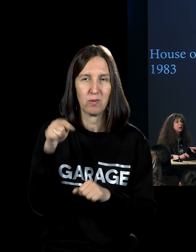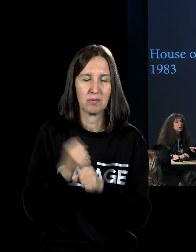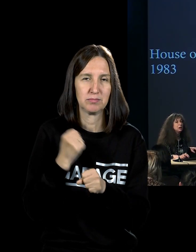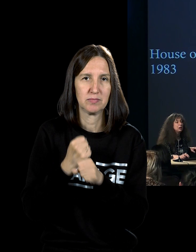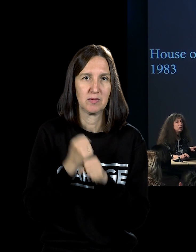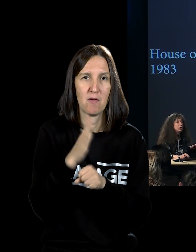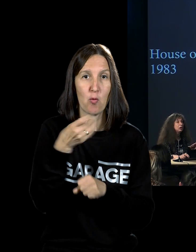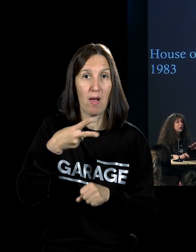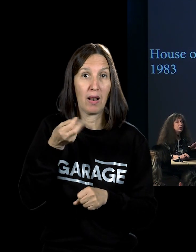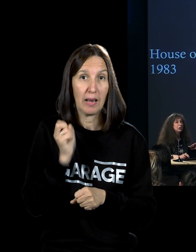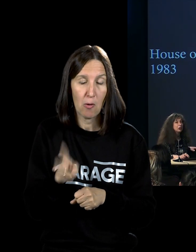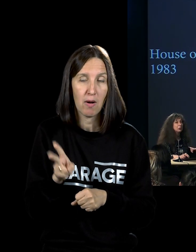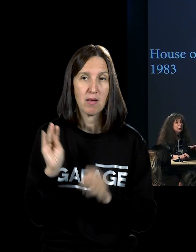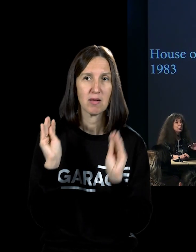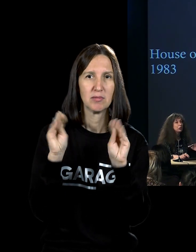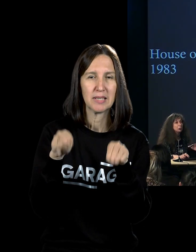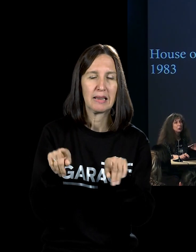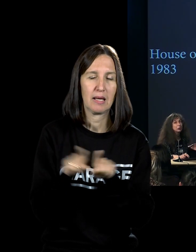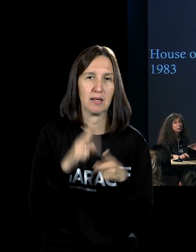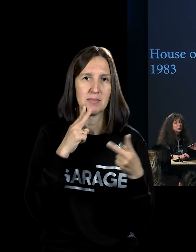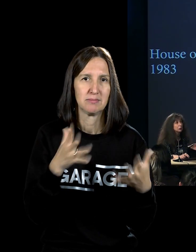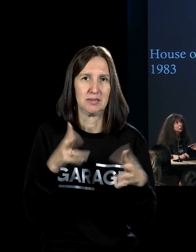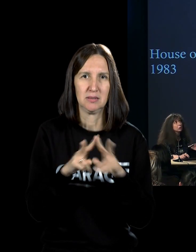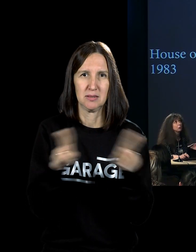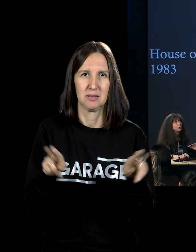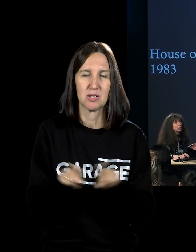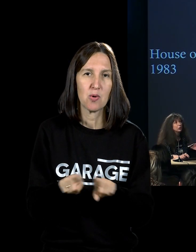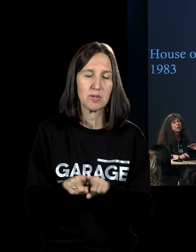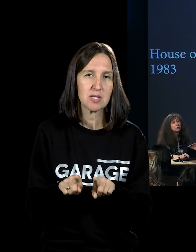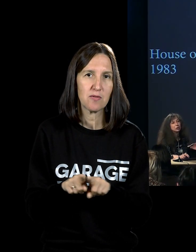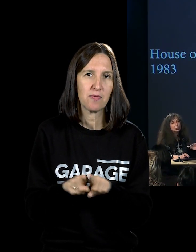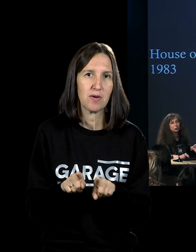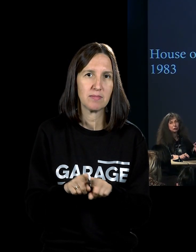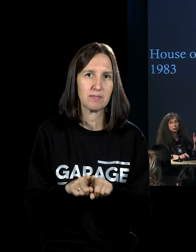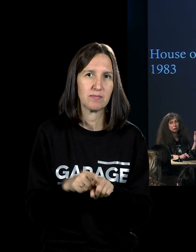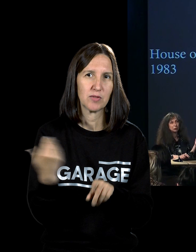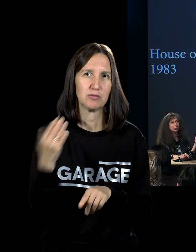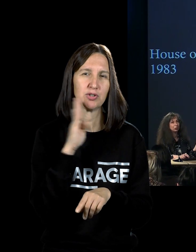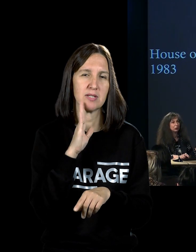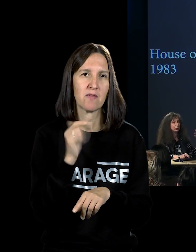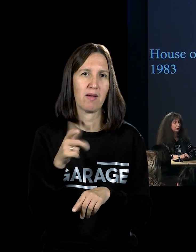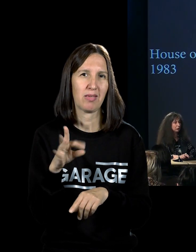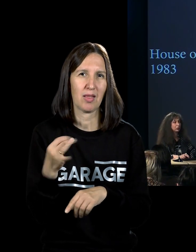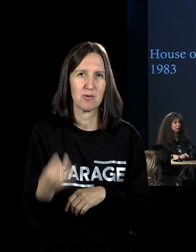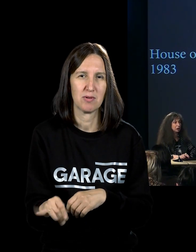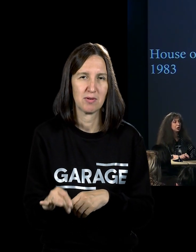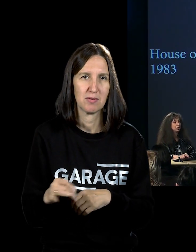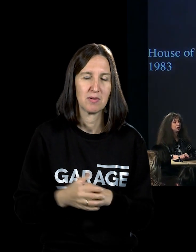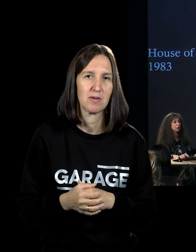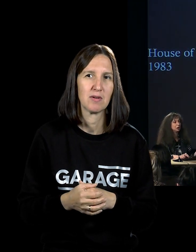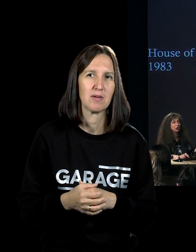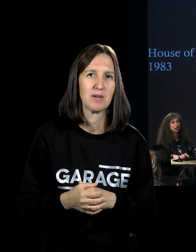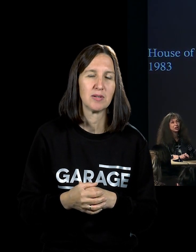и делает их, и наделяет их таким отчетливым сходством с вагинами, да, что это такое абсолютно